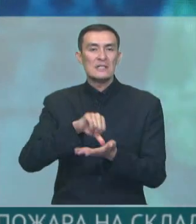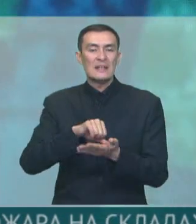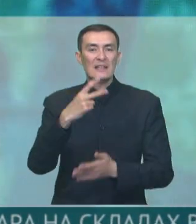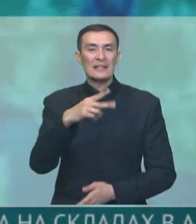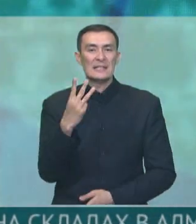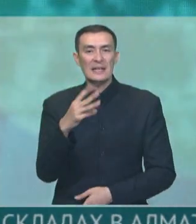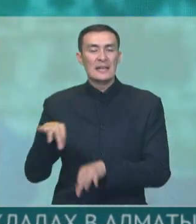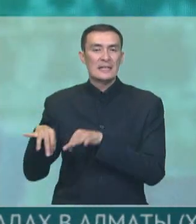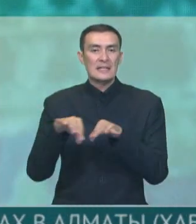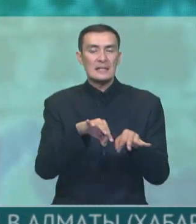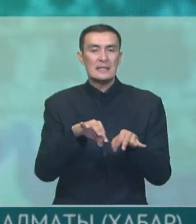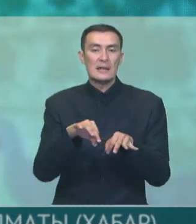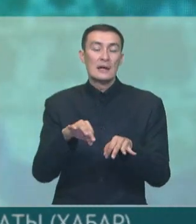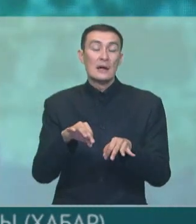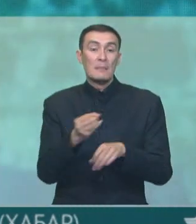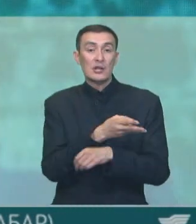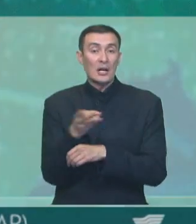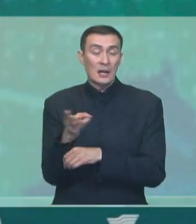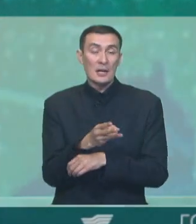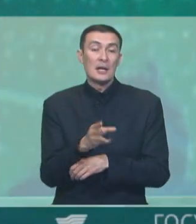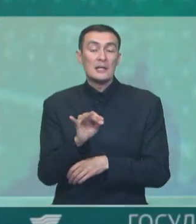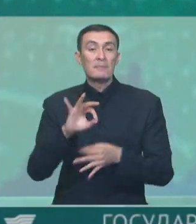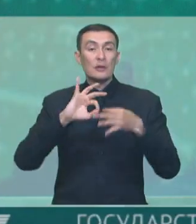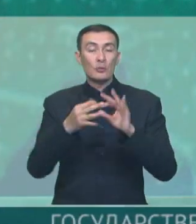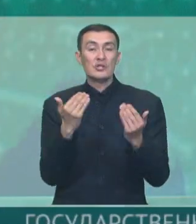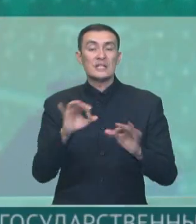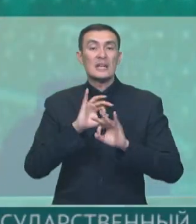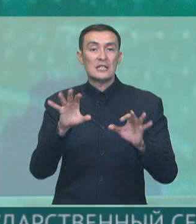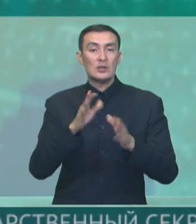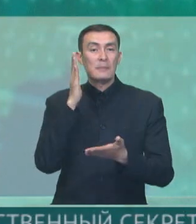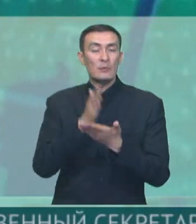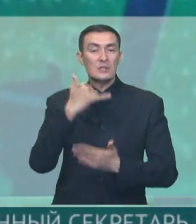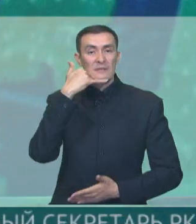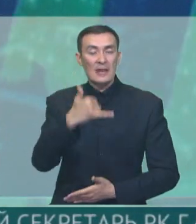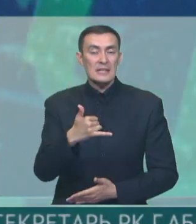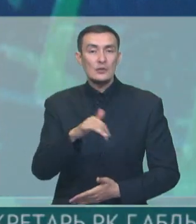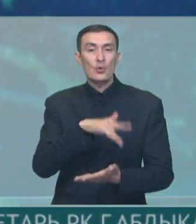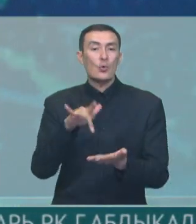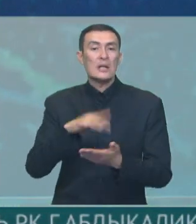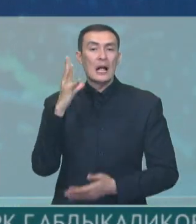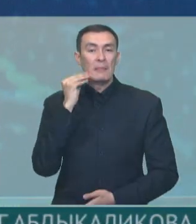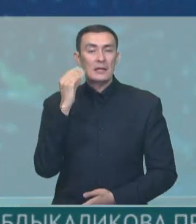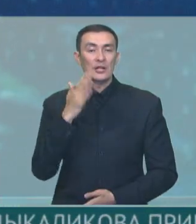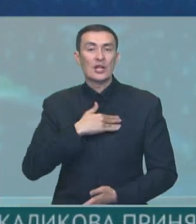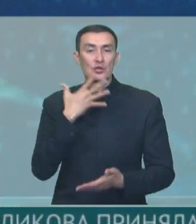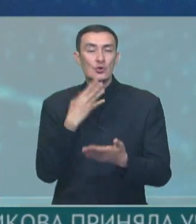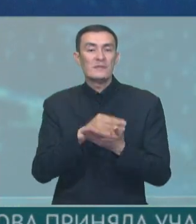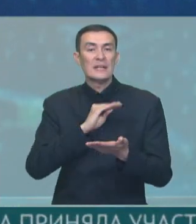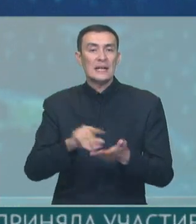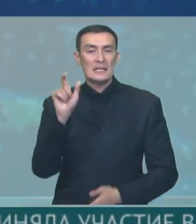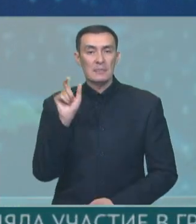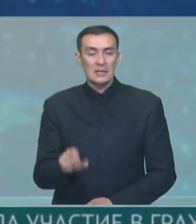задействованы 23 единицы техники. И с подробностями на прямую связь со студией из Алматы выходит наш